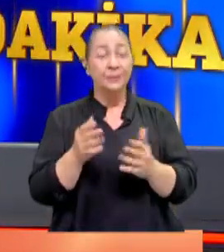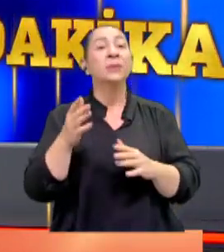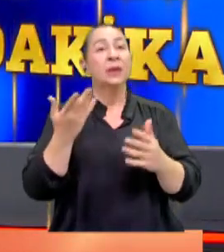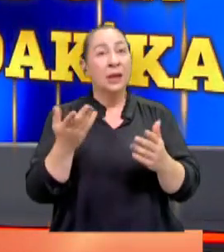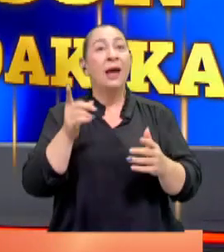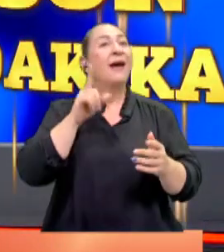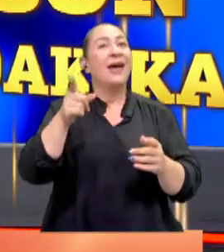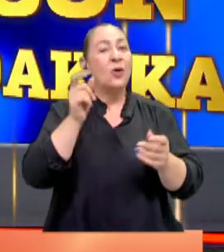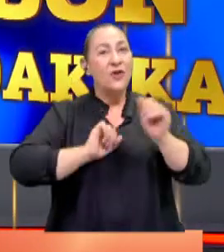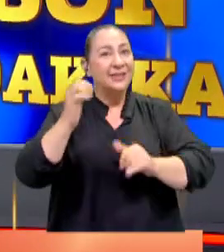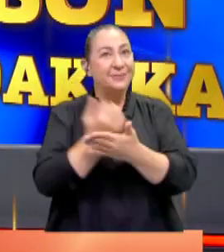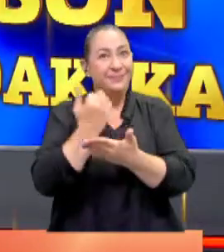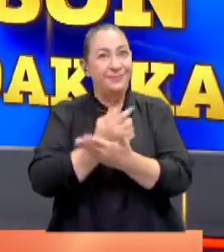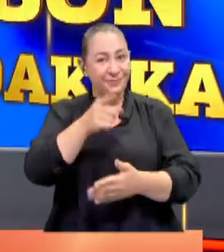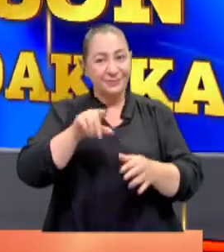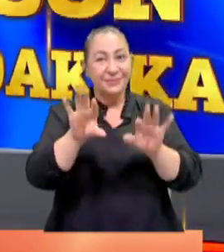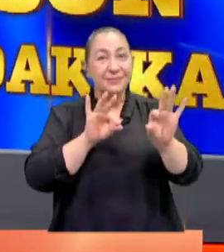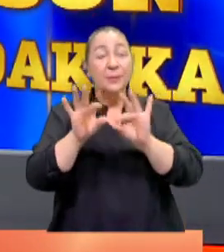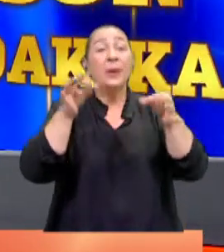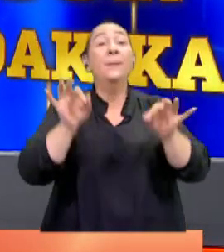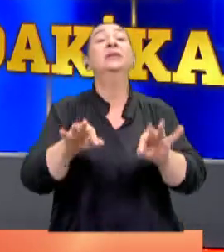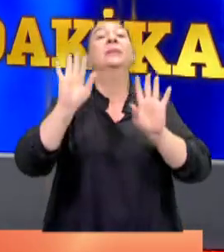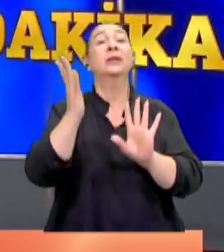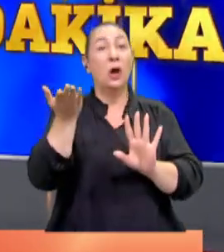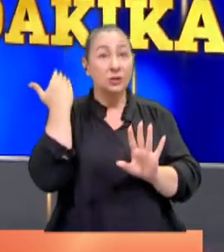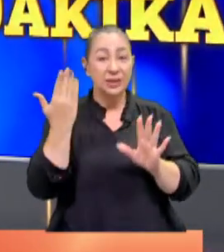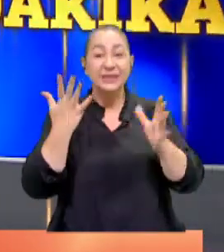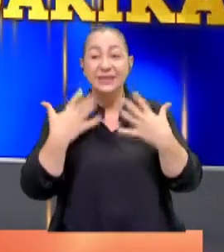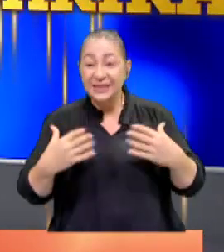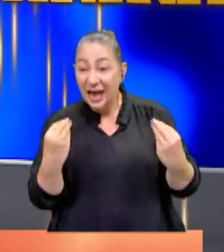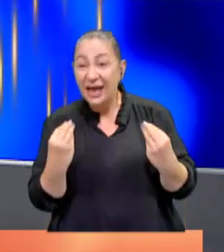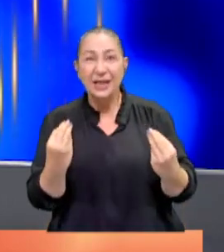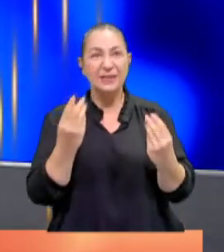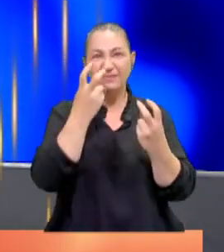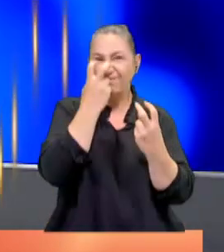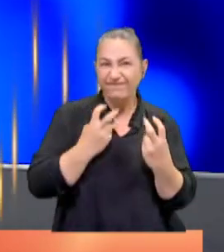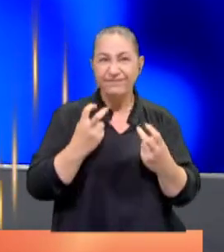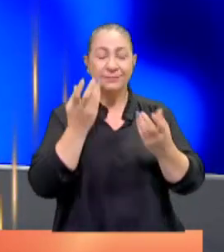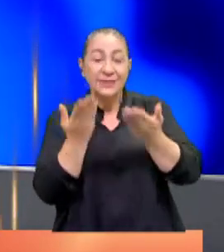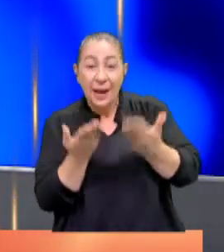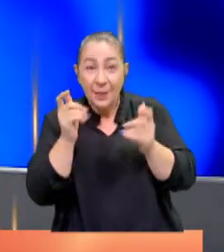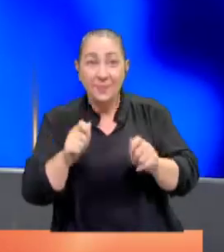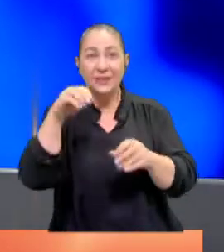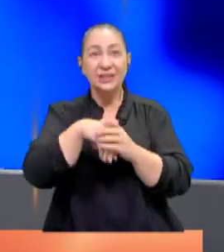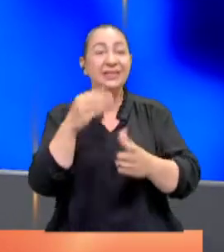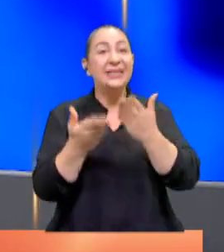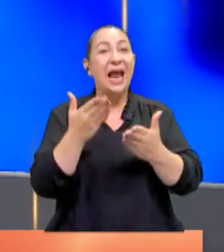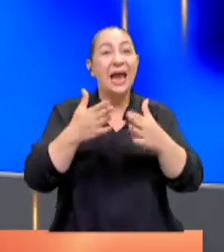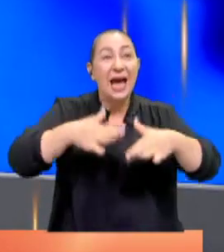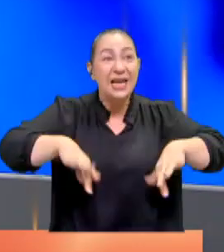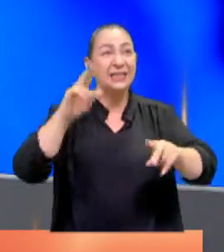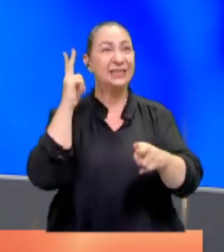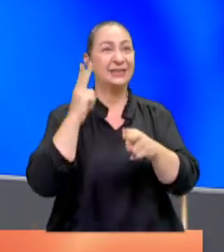Ve adaylarımızın tercihleri başlamadan önce sağlıklı bir değerlendirme yapmalarına imkan vermek amacıyla değerlendirme